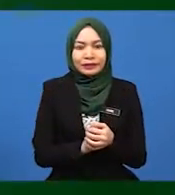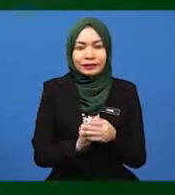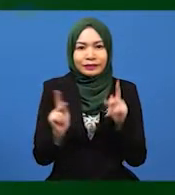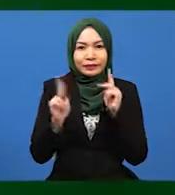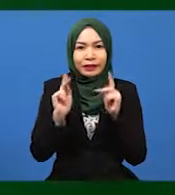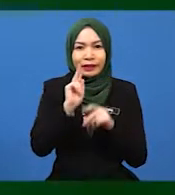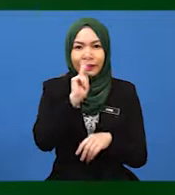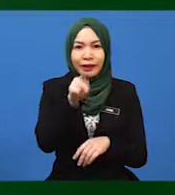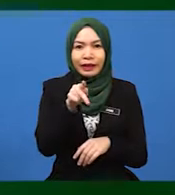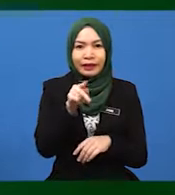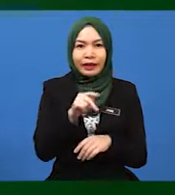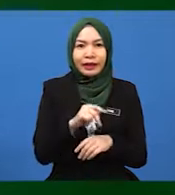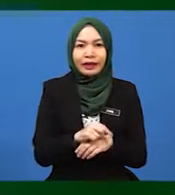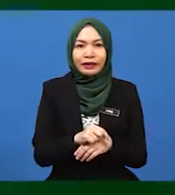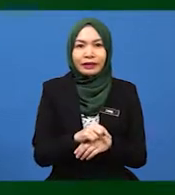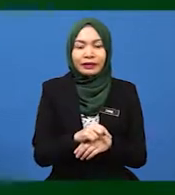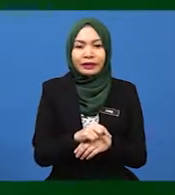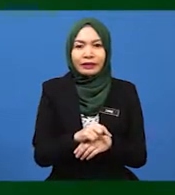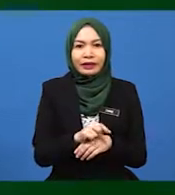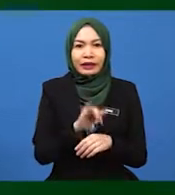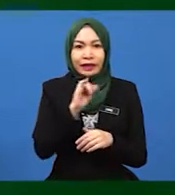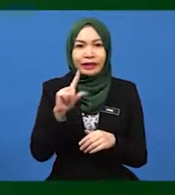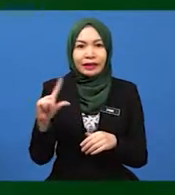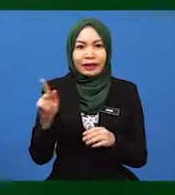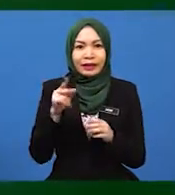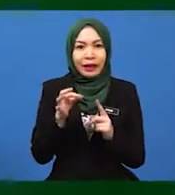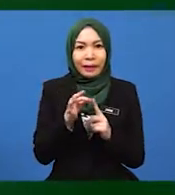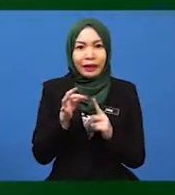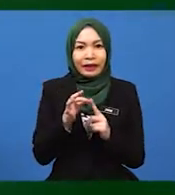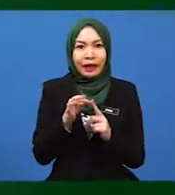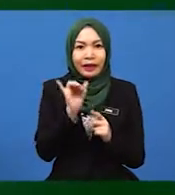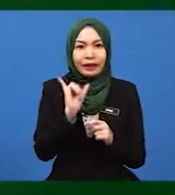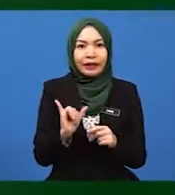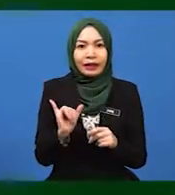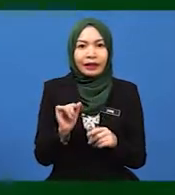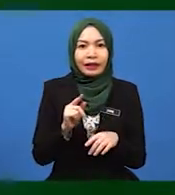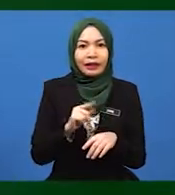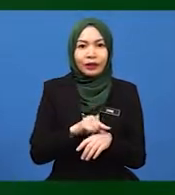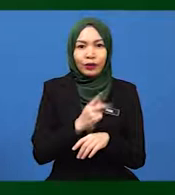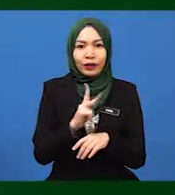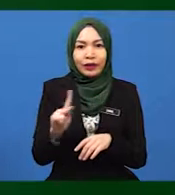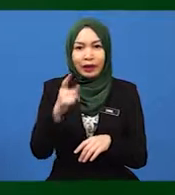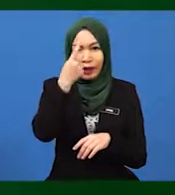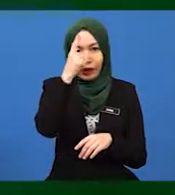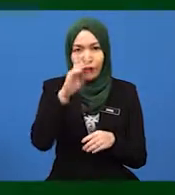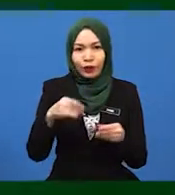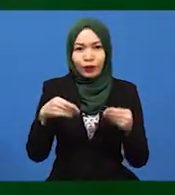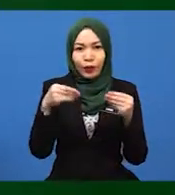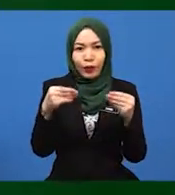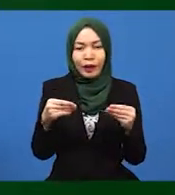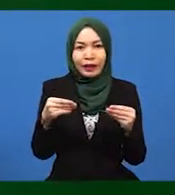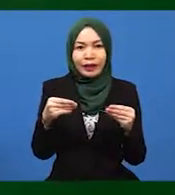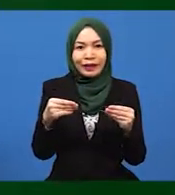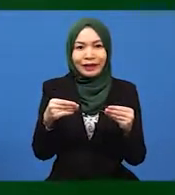Kata perintah ialah perkataan yang digunakan untuk memberikan perintah dan